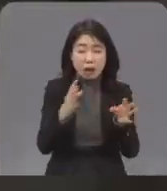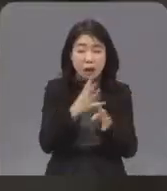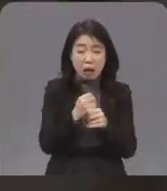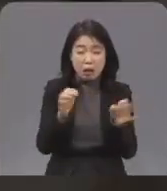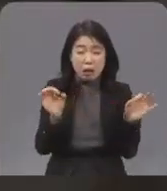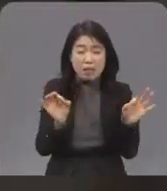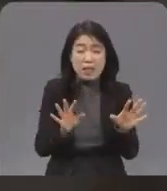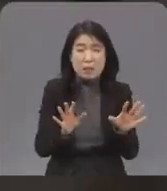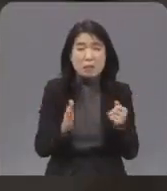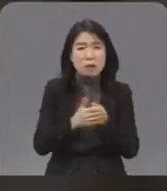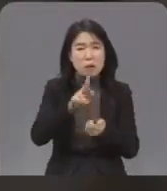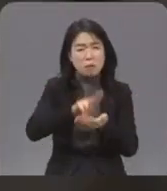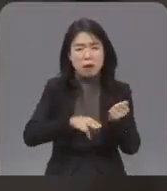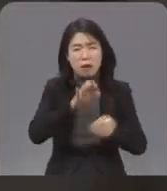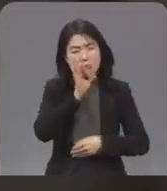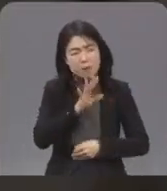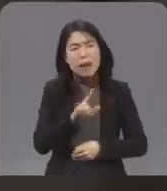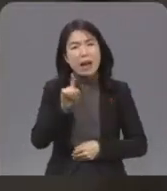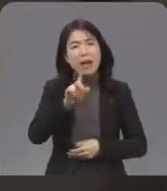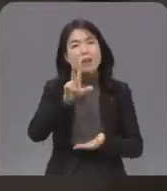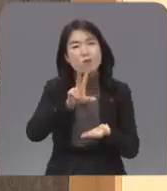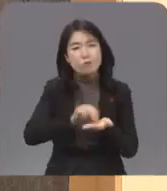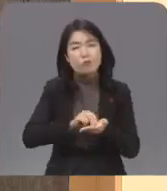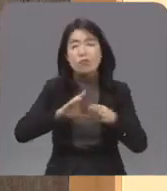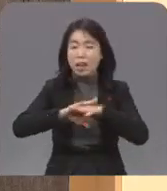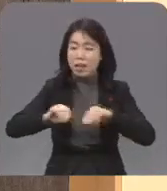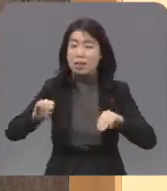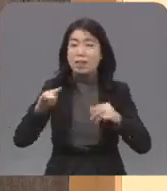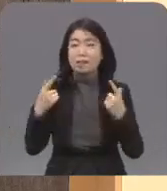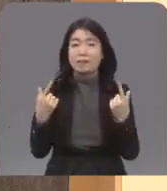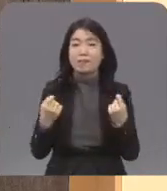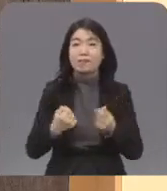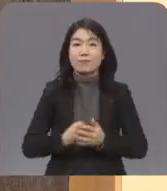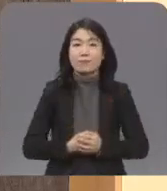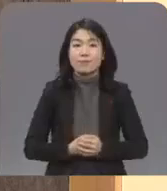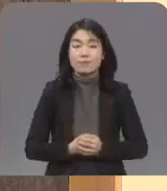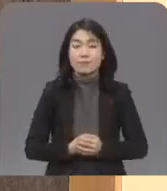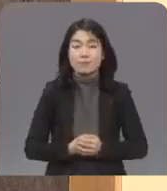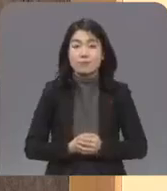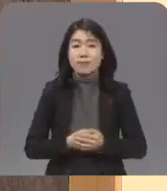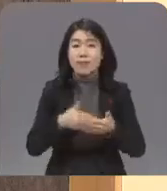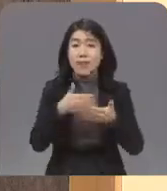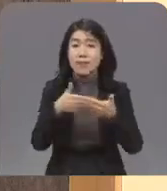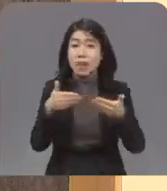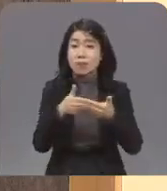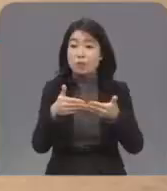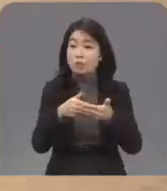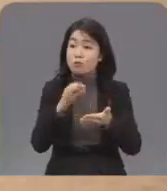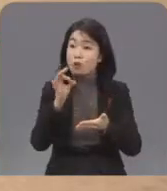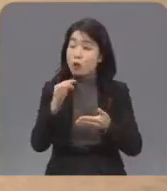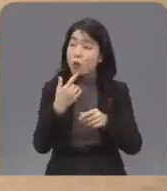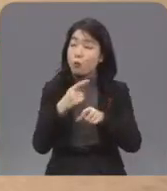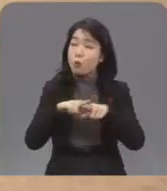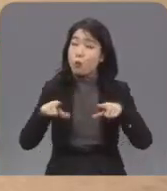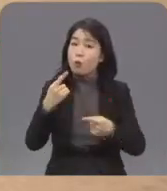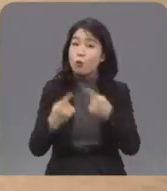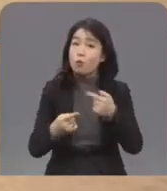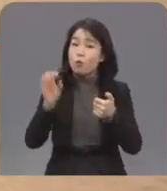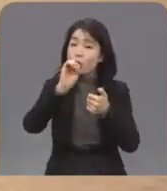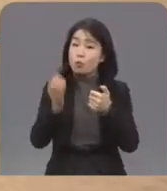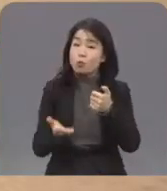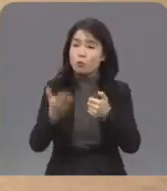작품 판매가 어렵다는 고질적인 문제가 해결된 것입니다. 작품 가격도 평소보다 50%